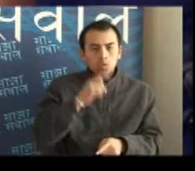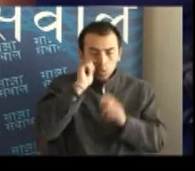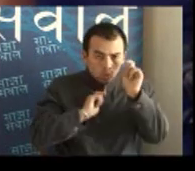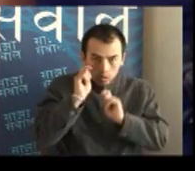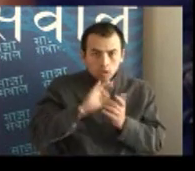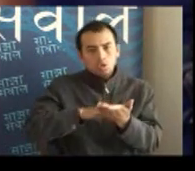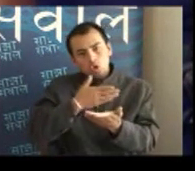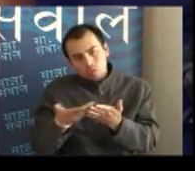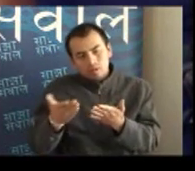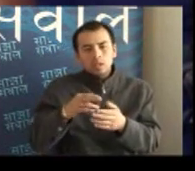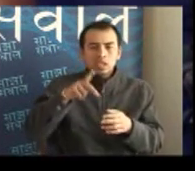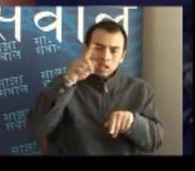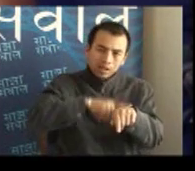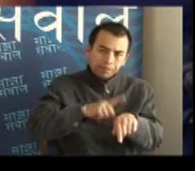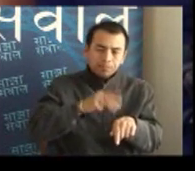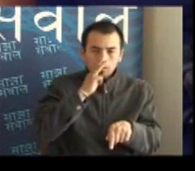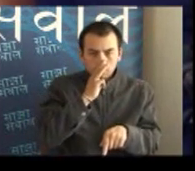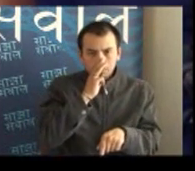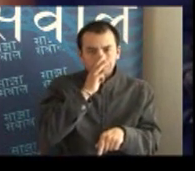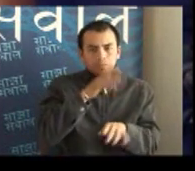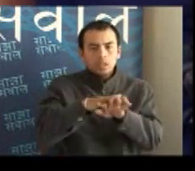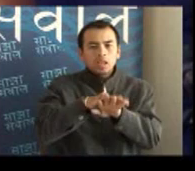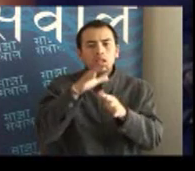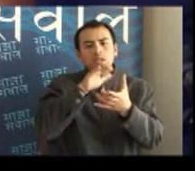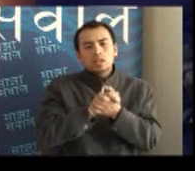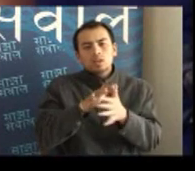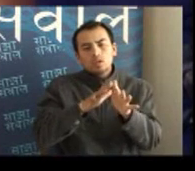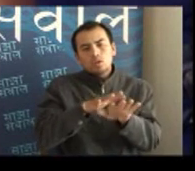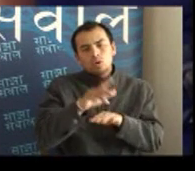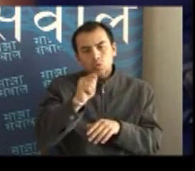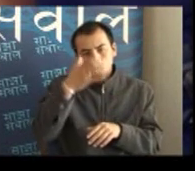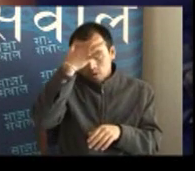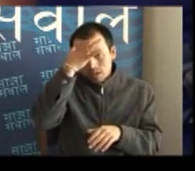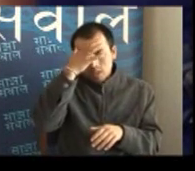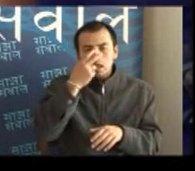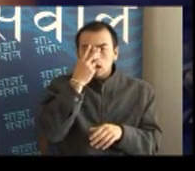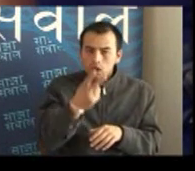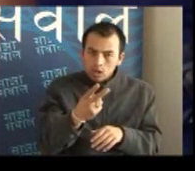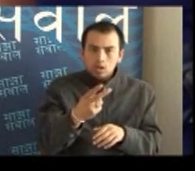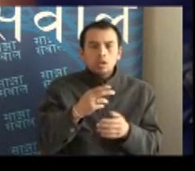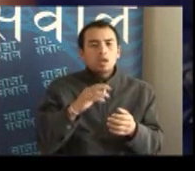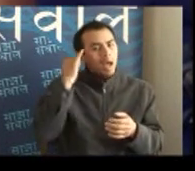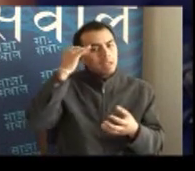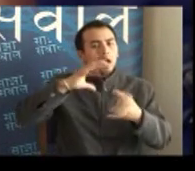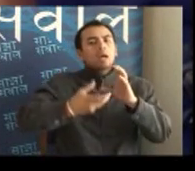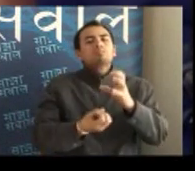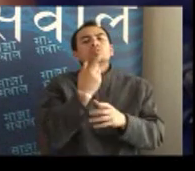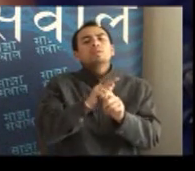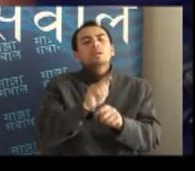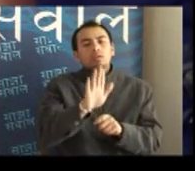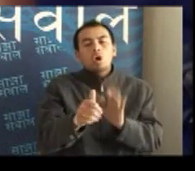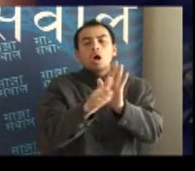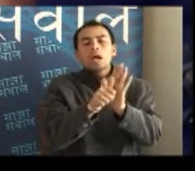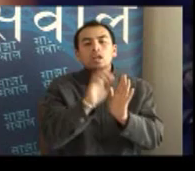रुँदै छटपटाउँदै हिँड्ने क्रम सँगसँगै मैले थुप्रै साथीहरूको समस्यालाई फोकस गर्न सक्ने खालको टेक्नोलोजी बनाएको छु। मेरो